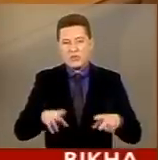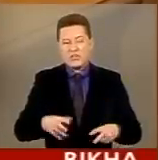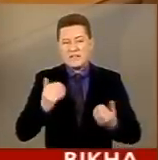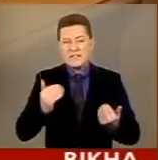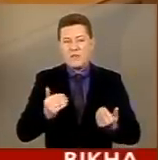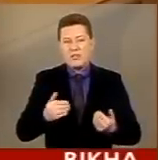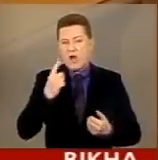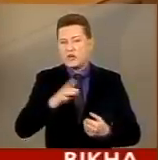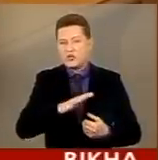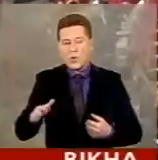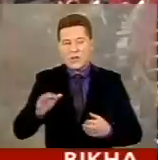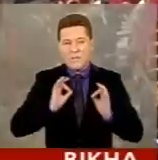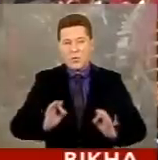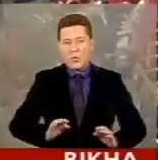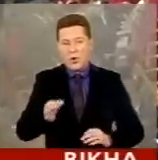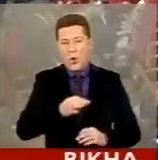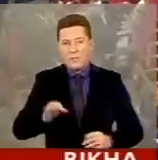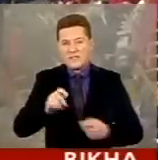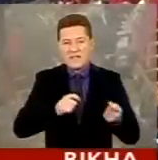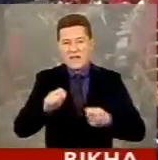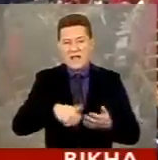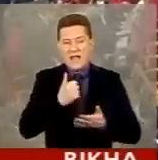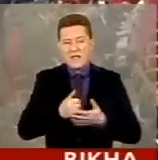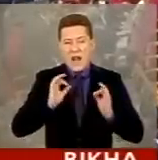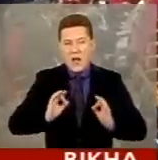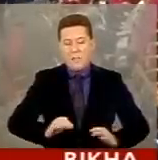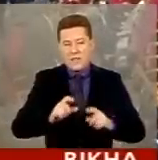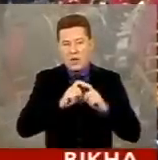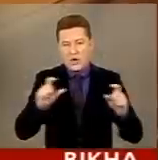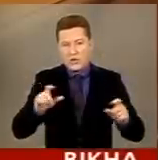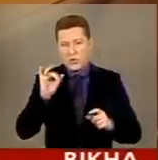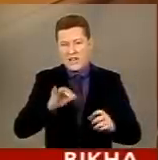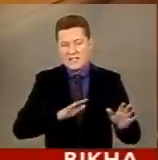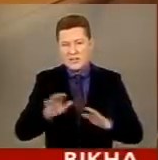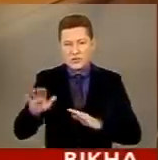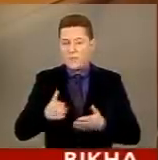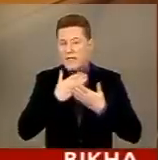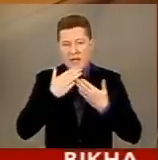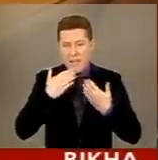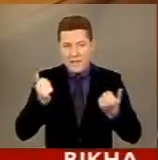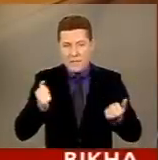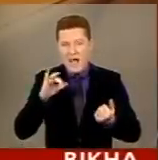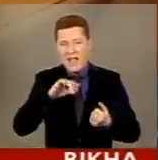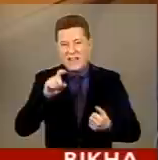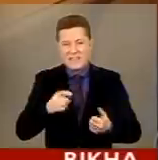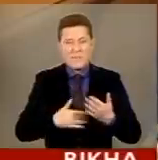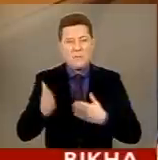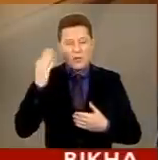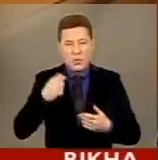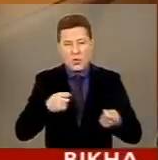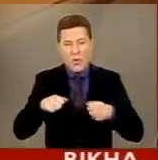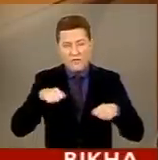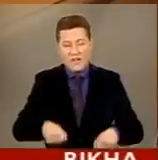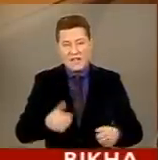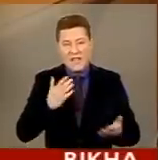прокурора області і керівництві в Генеральній прокуратурі, як главків, так і заступників, практично немає із минулої влади. Якщо